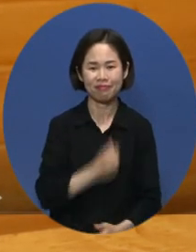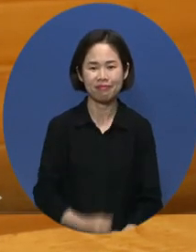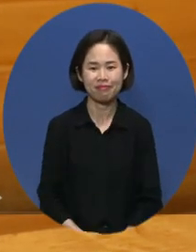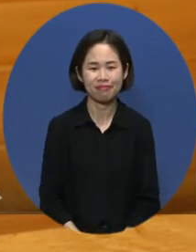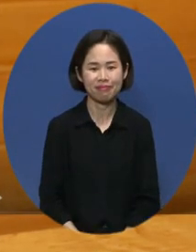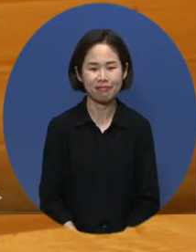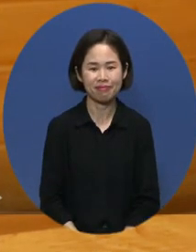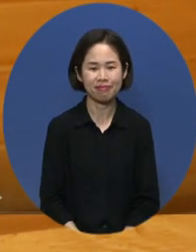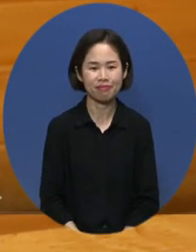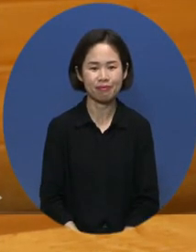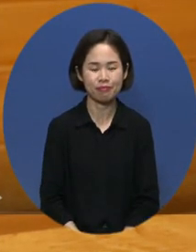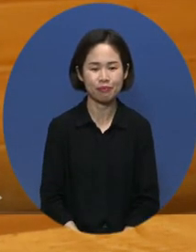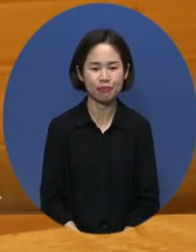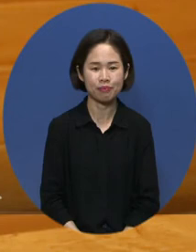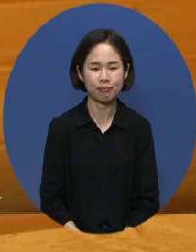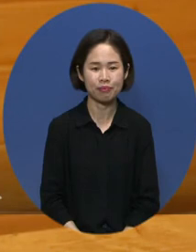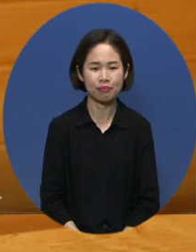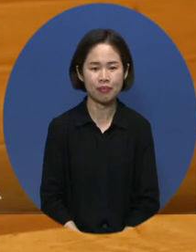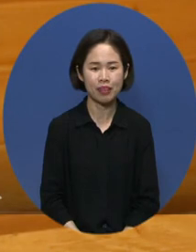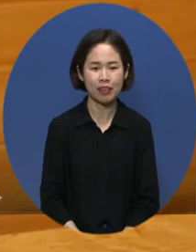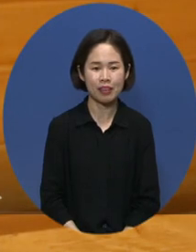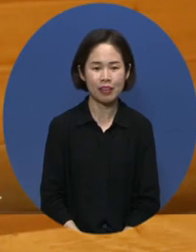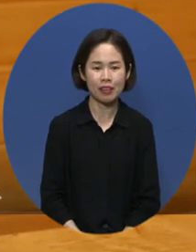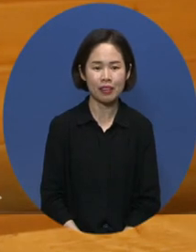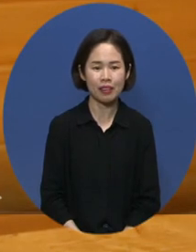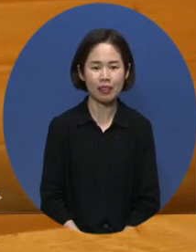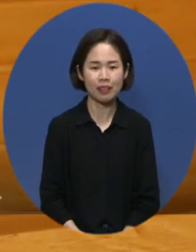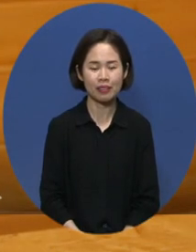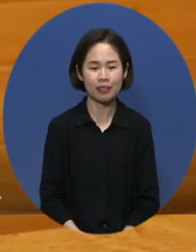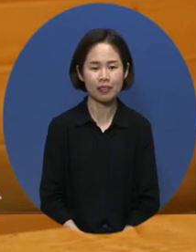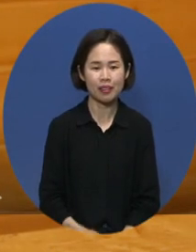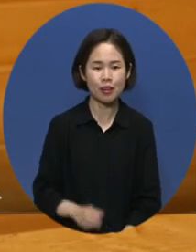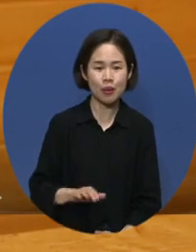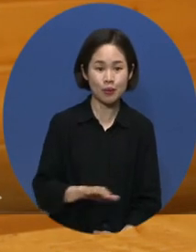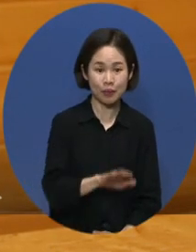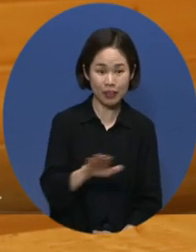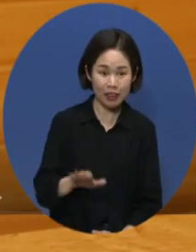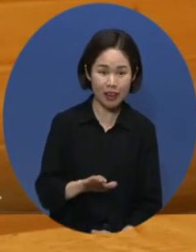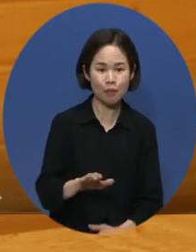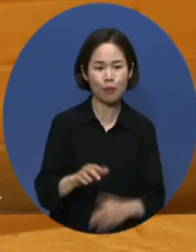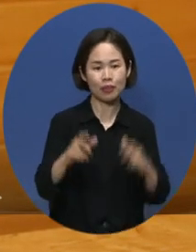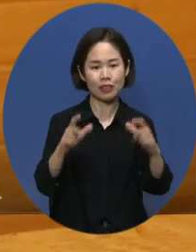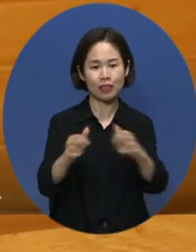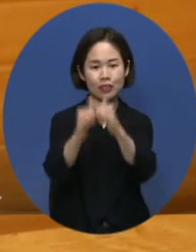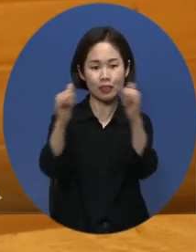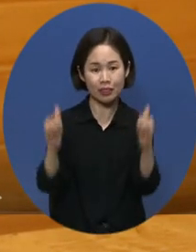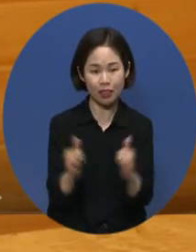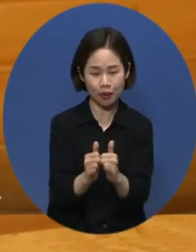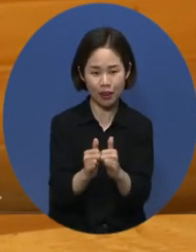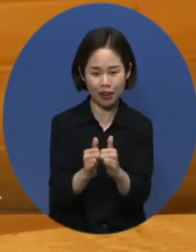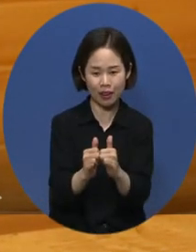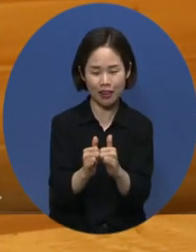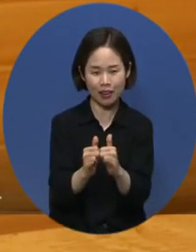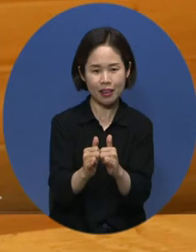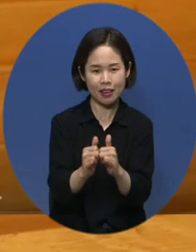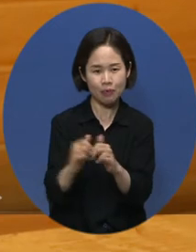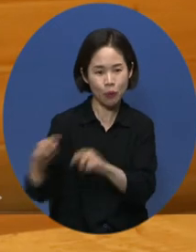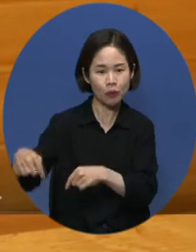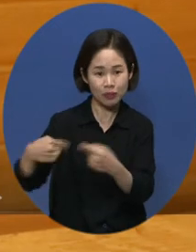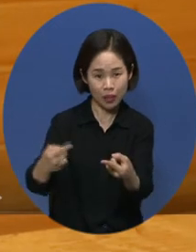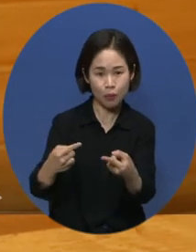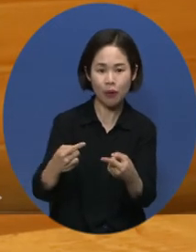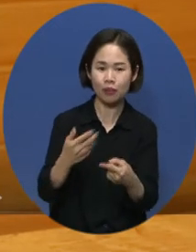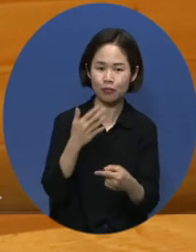활성화됐으면 좋겠다. 또 그 일에 저희들이 일종의 이제 가활이라고 했어요. 지역사회에서 함께 살 수 있도록 지원하는 이런 사람들과